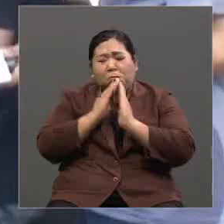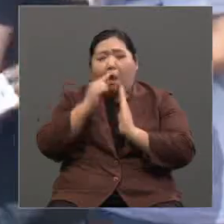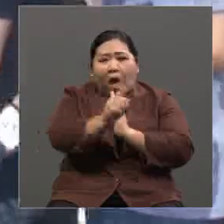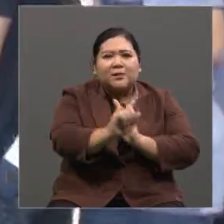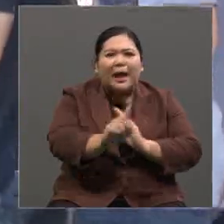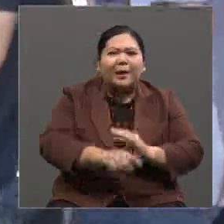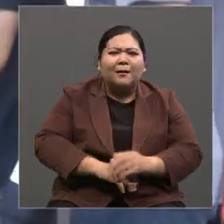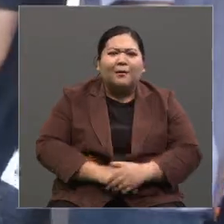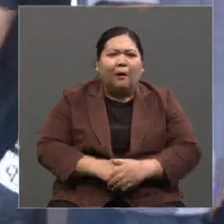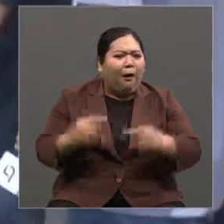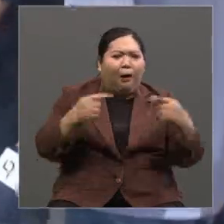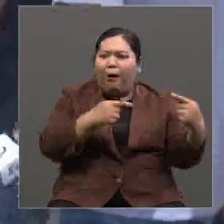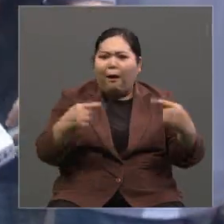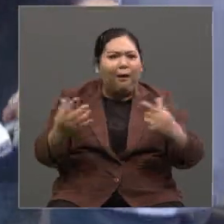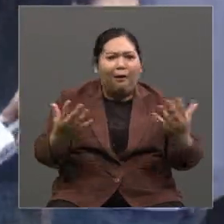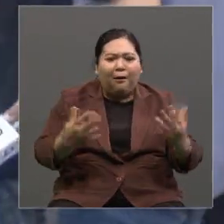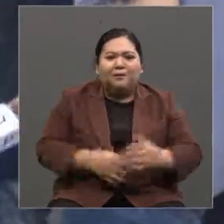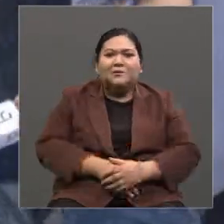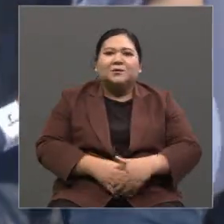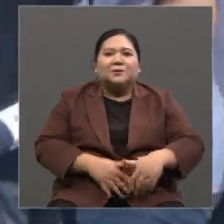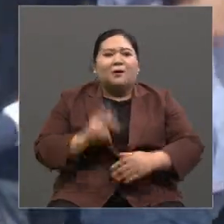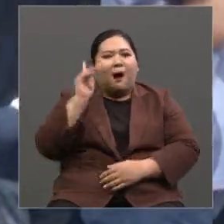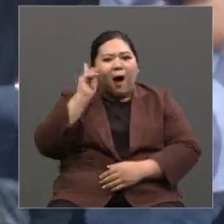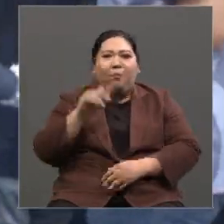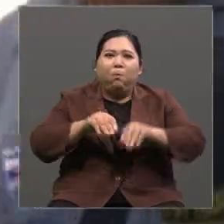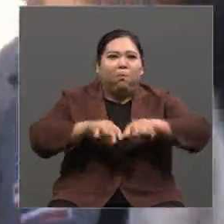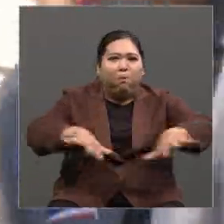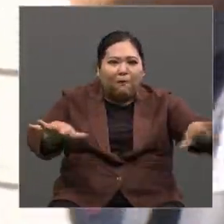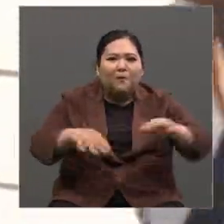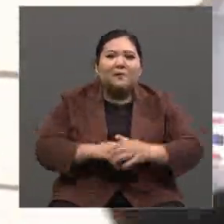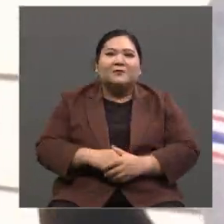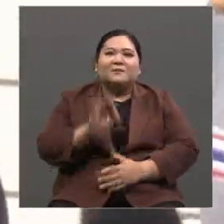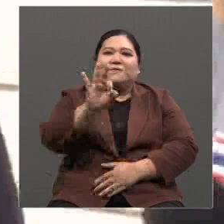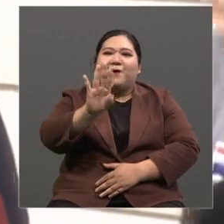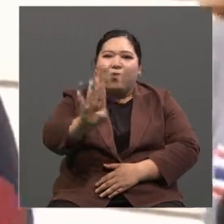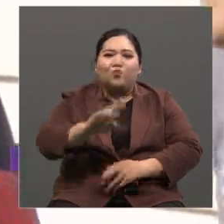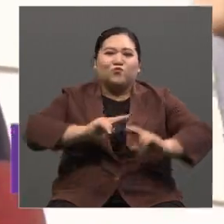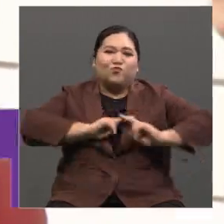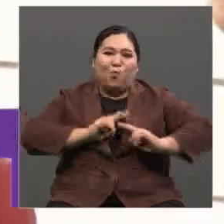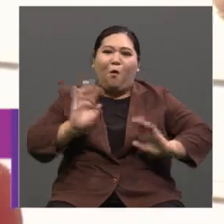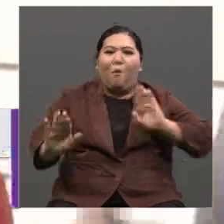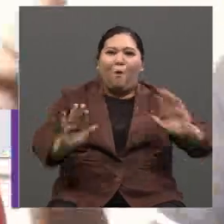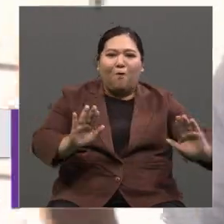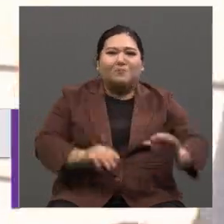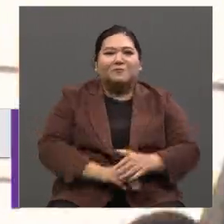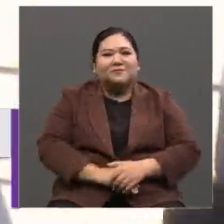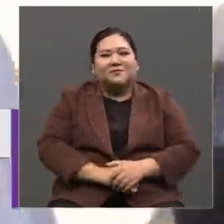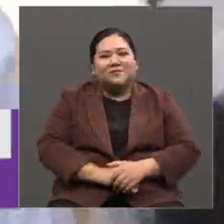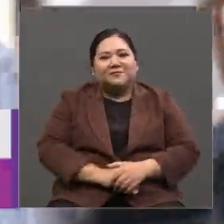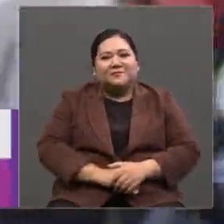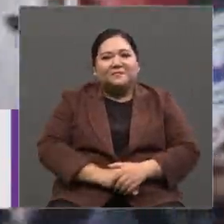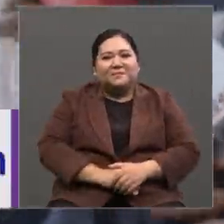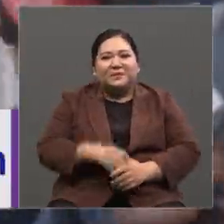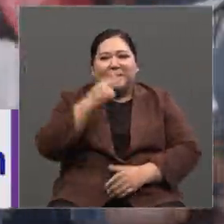เป็นกระแสของสังคมเชื่อได้ว่าสื่อมวลชนเองติดตามข่าวเนี่ยเขาบอกว่าจากในเพจFacebookส่วนตัวของทั้งสองท่านนะหรือนะ